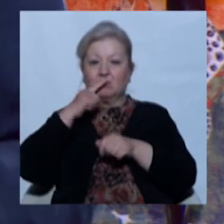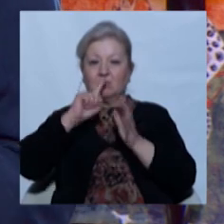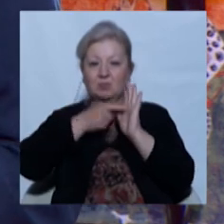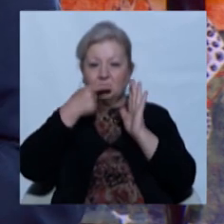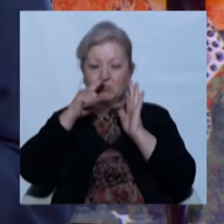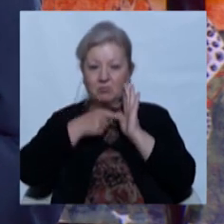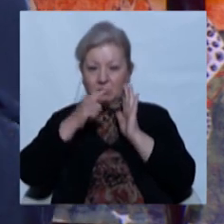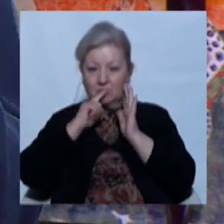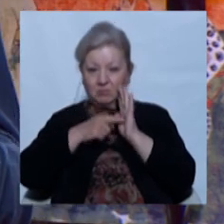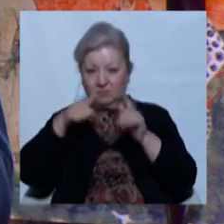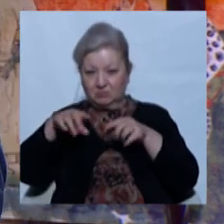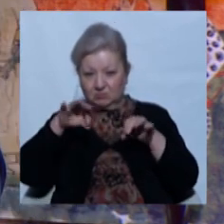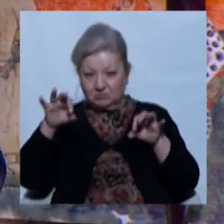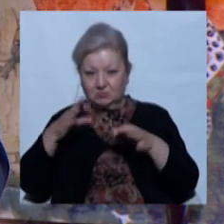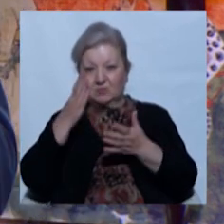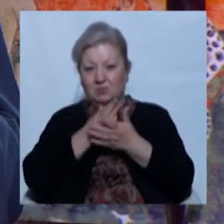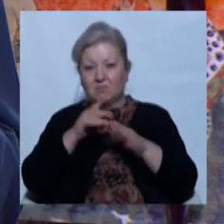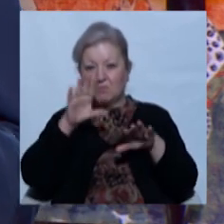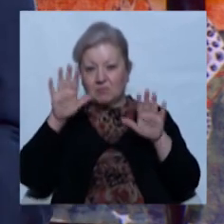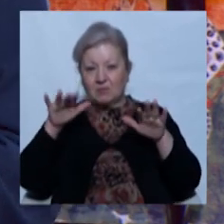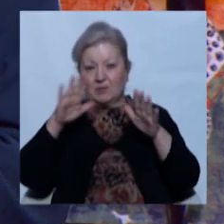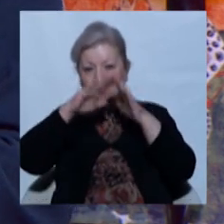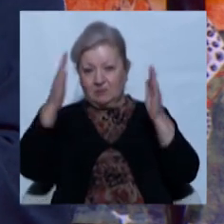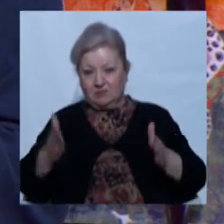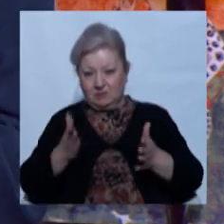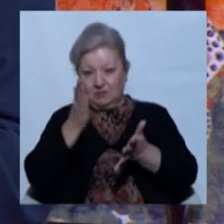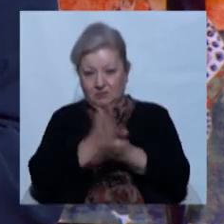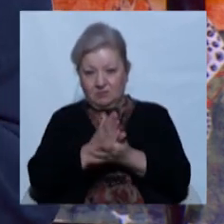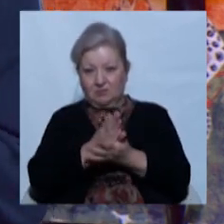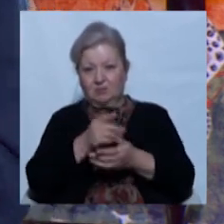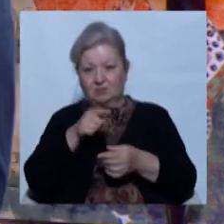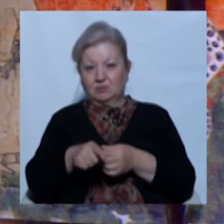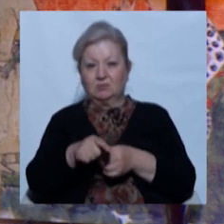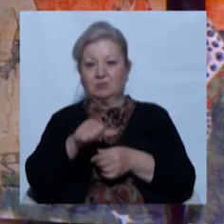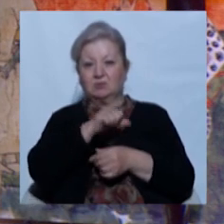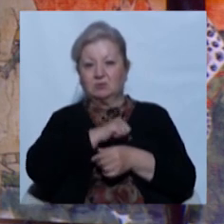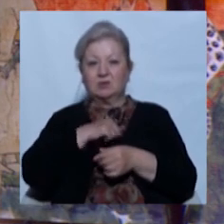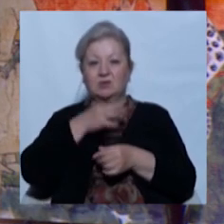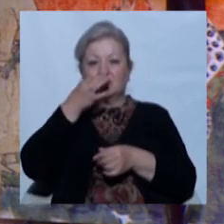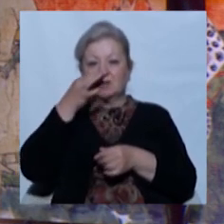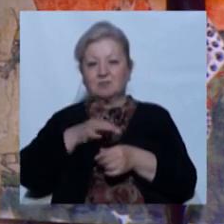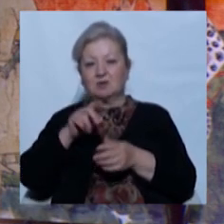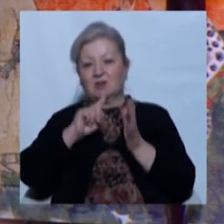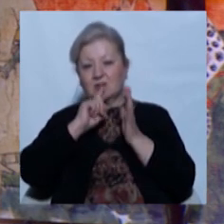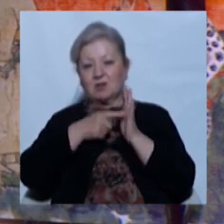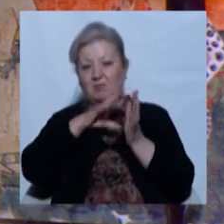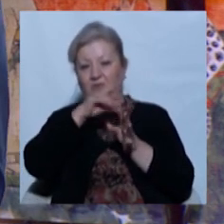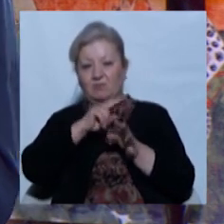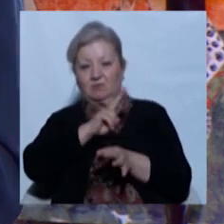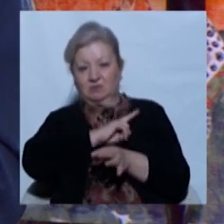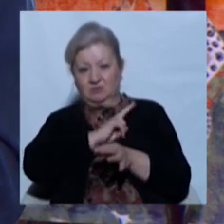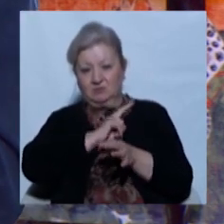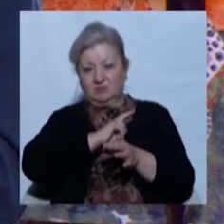ხო, ფუტკრები ყავთ ხოლმე სკეპში, და მე ჩვენი საყვარელი ტკბილი თაფლი მზადდება